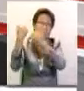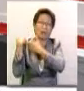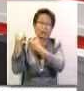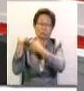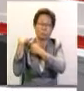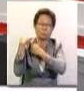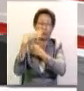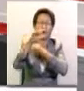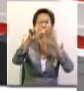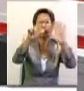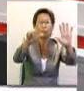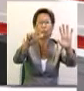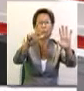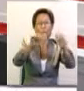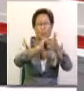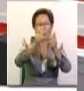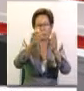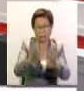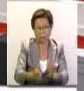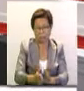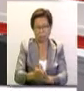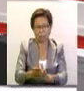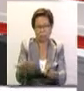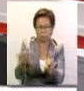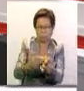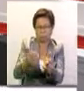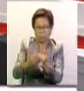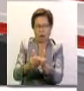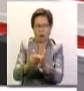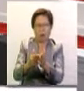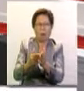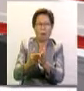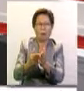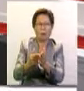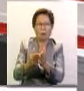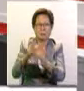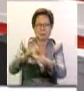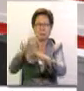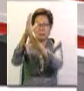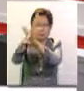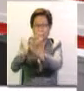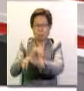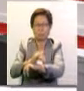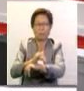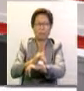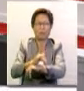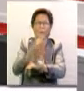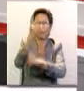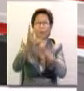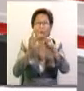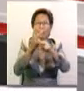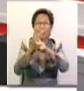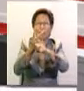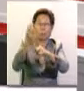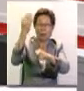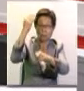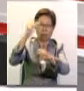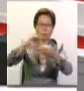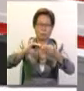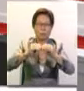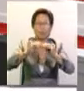diamanakan kepada 78 atlet bagi mengulangi pencapaian di Sarawak 2 tahun lalu berada di tangga ketiga.